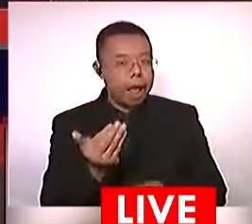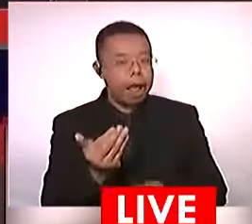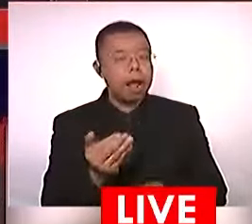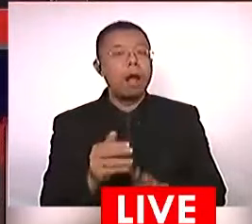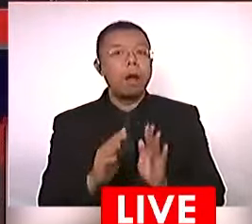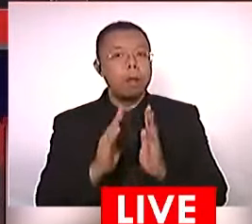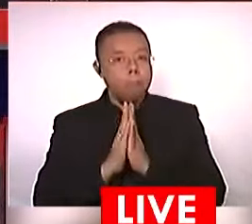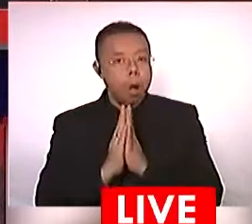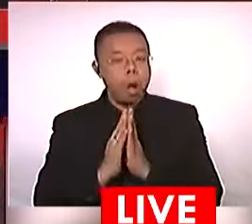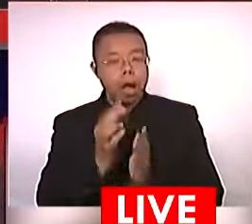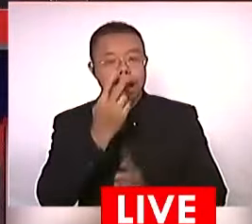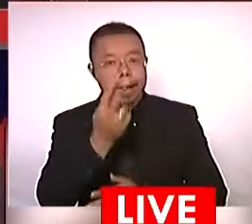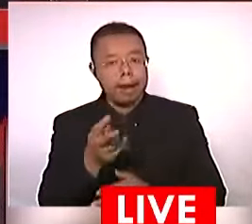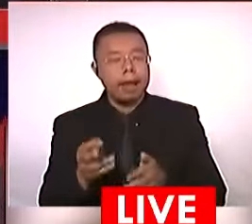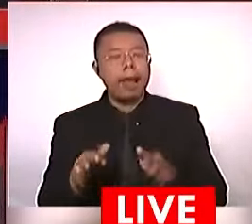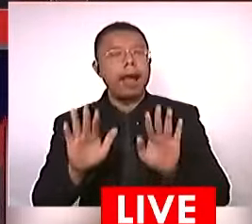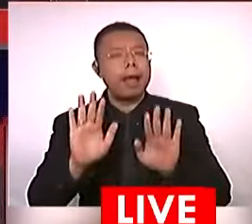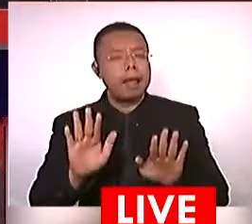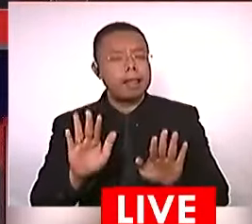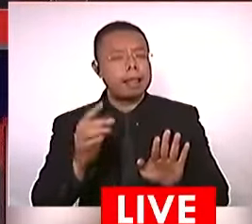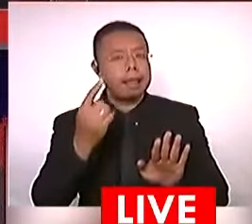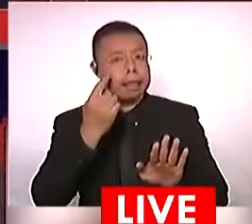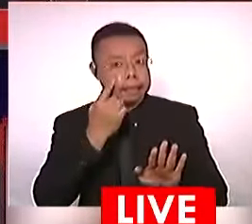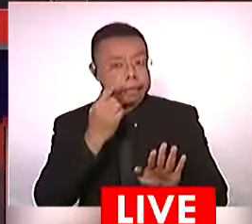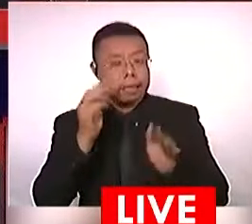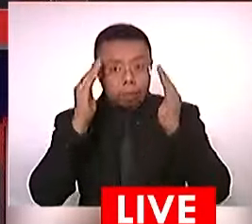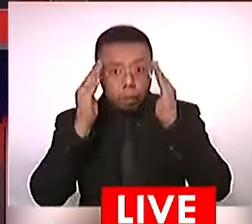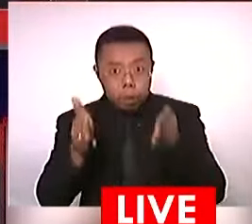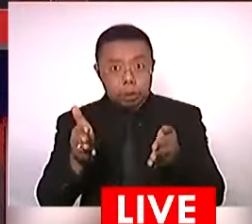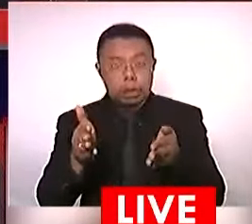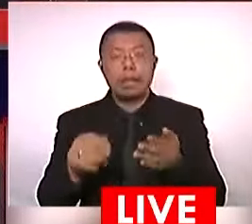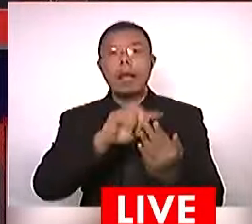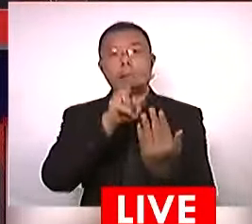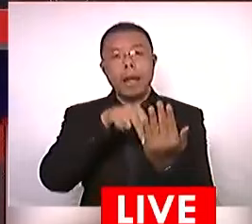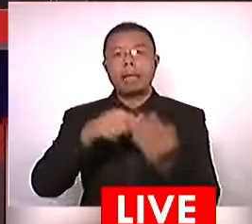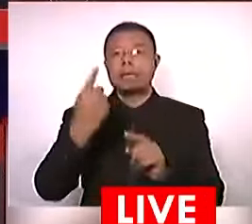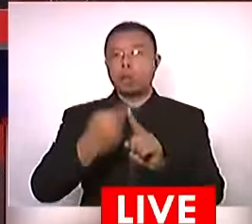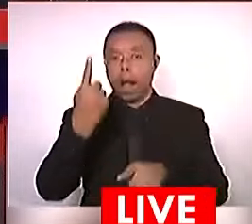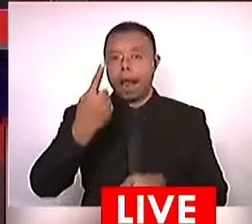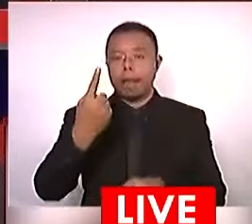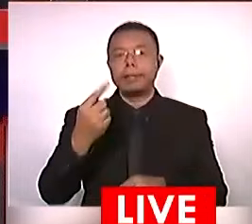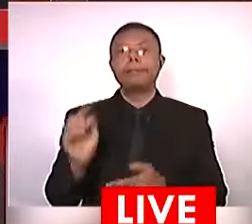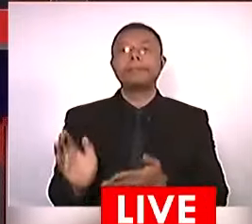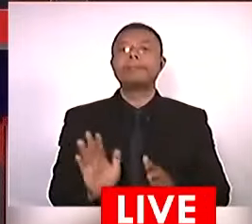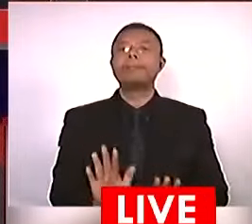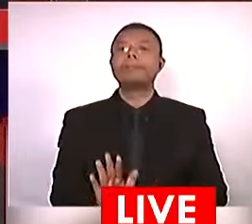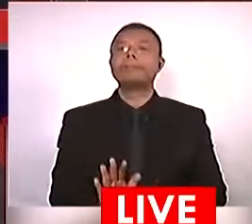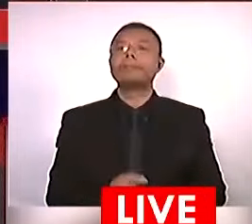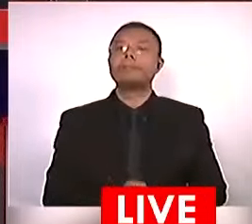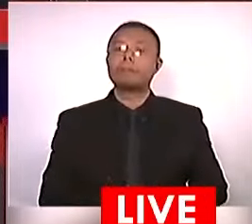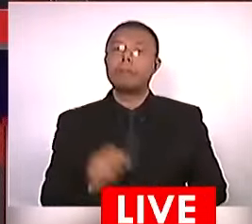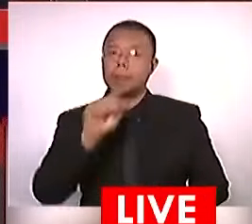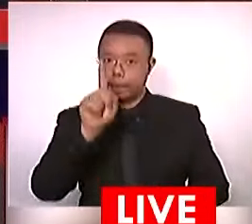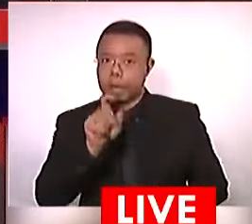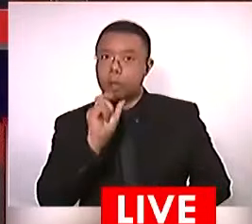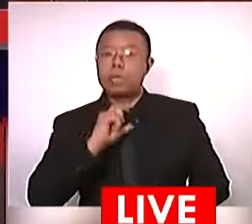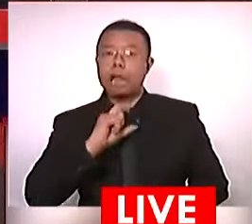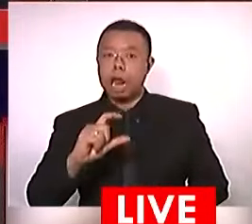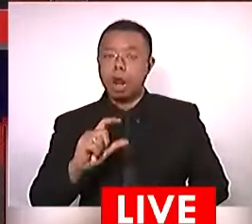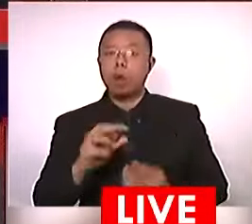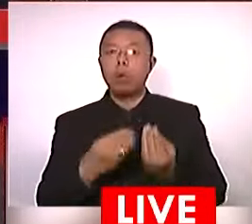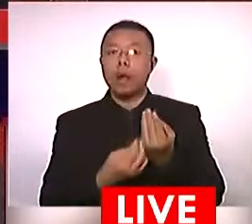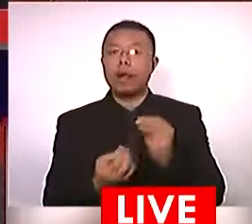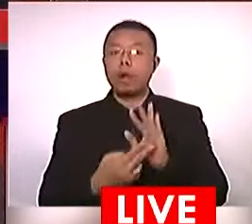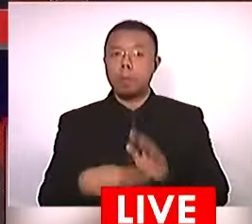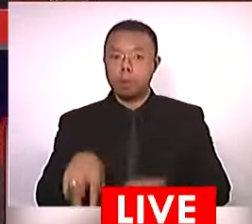disimak baik-baik karena kami hanya akan membacakan pertanyaan satu kali pertanyaan untuk calon wakil